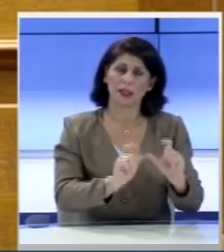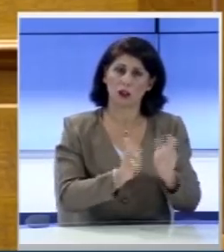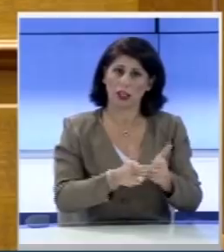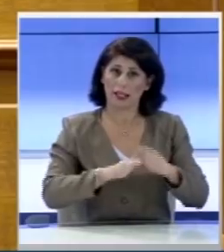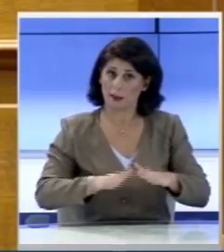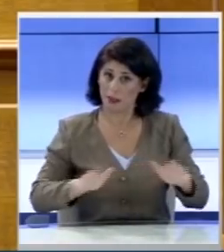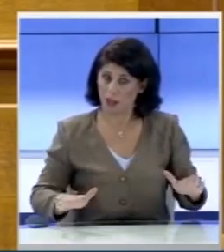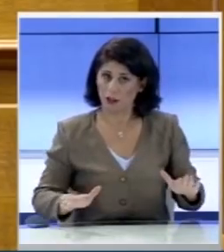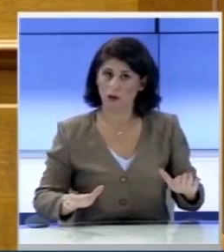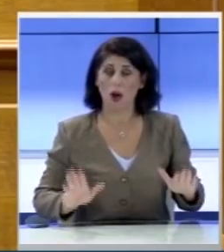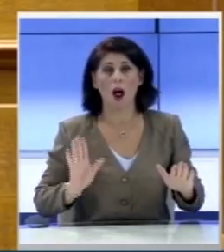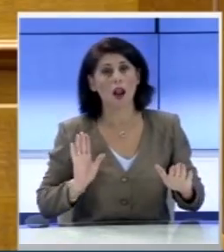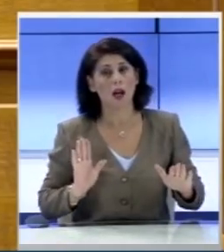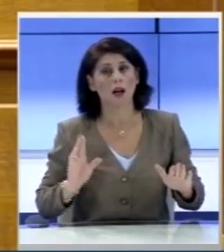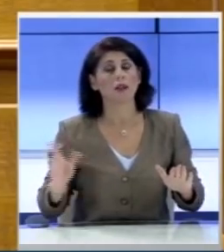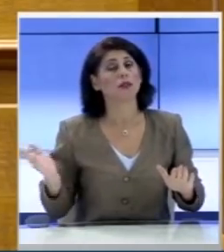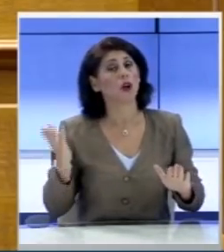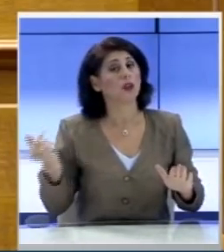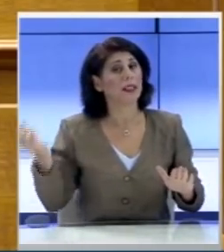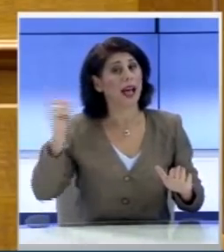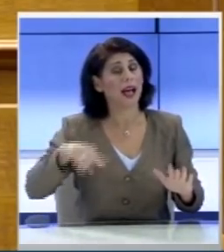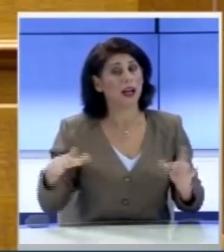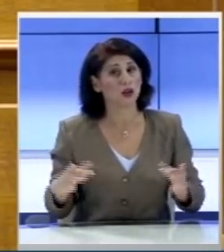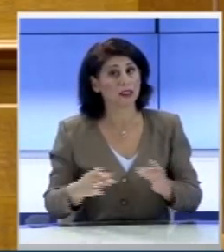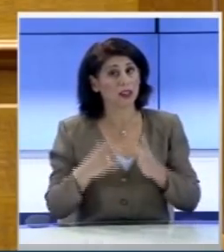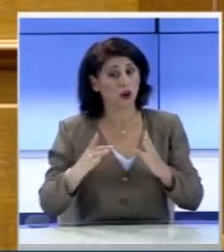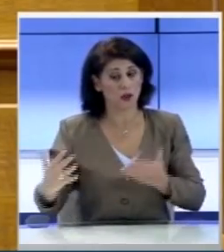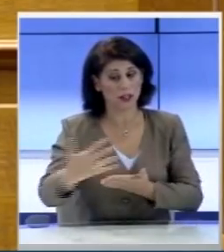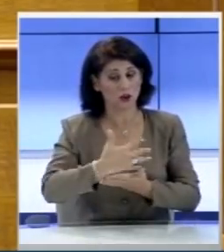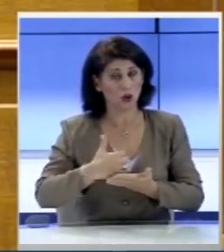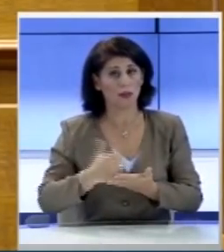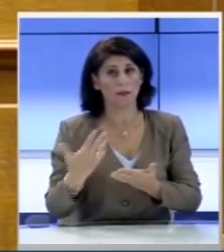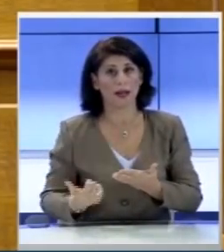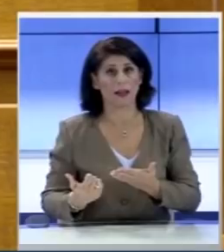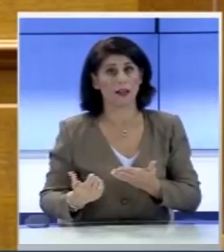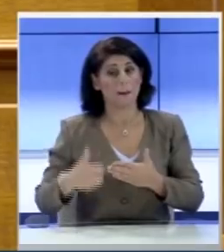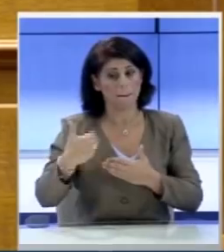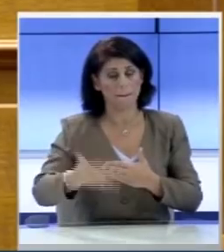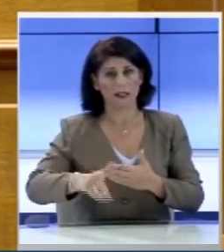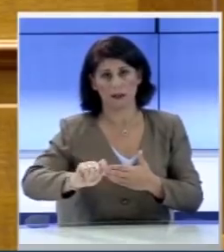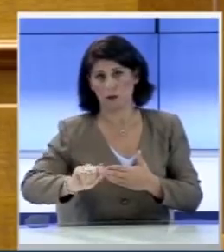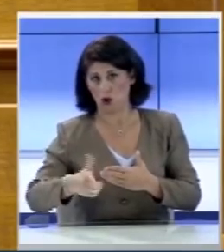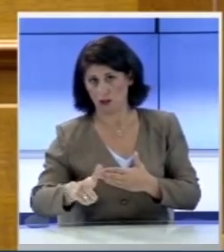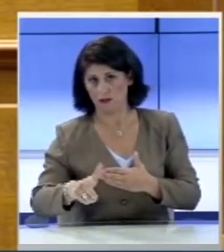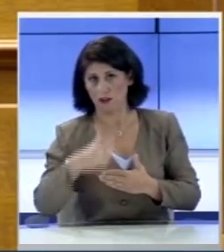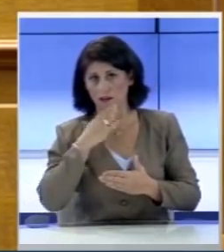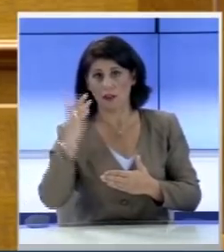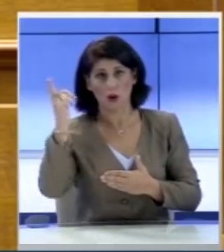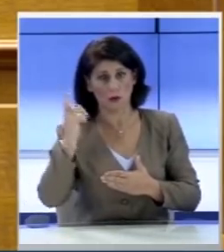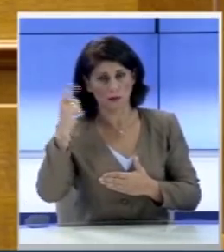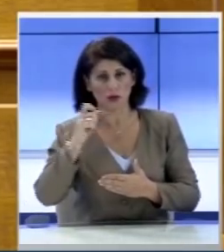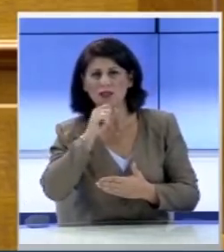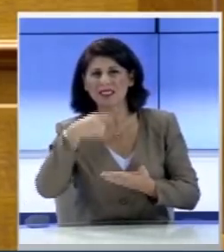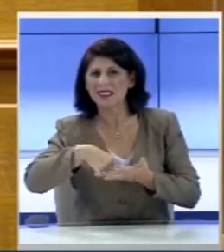τα παιδιά του, αλλά και όποιο άλλο τυχόν εισόδημα έχει μετά την πτώχευση, δηλαδή ο μισθός